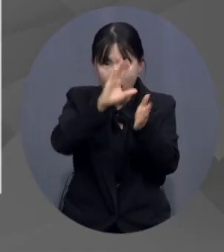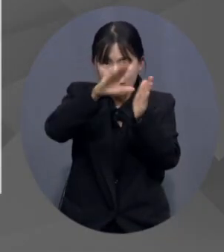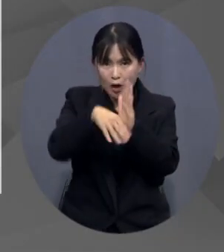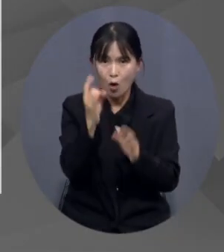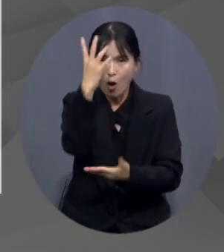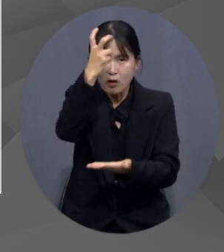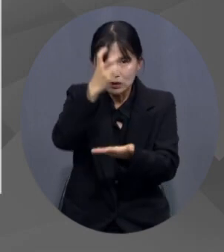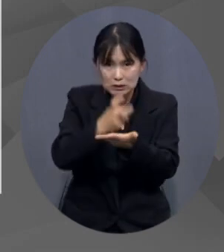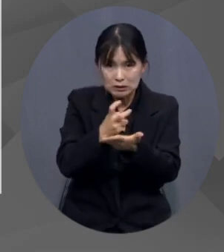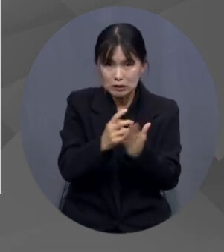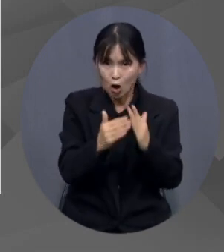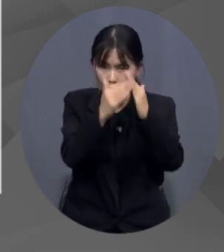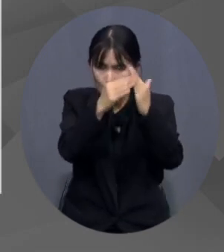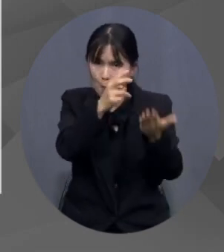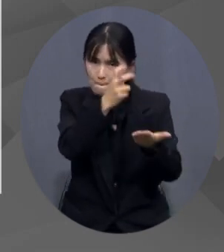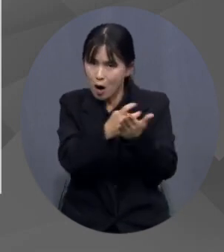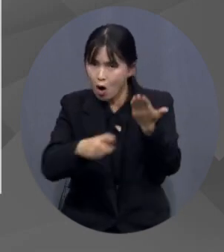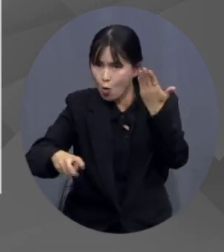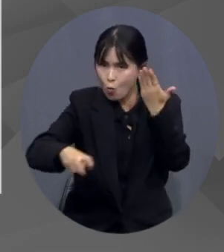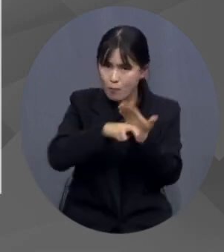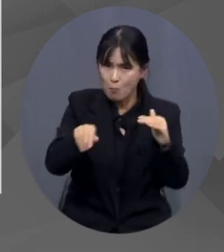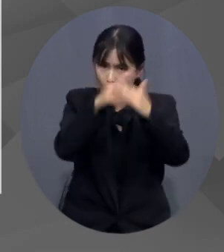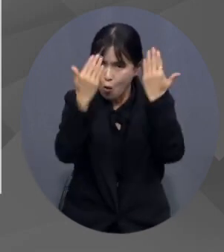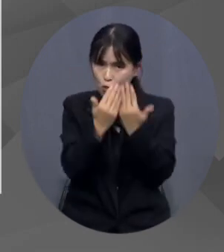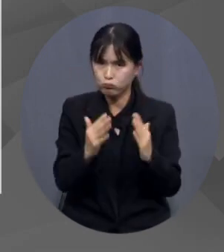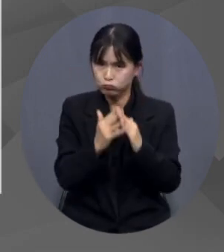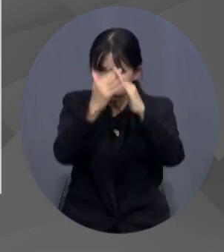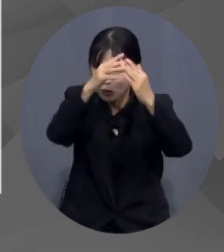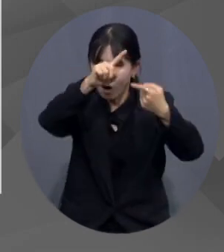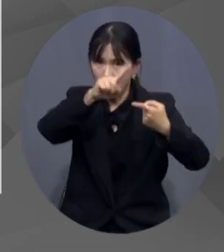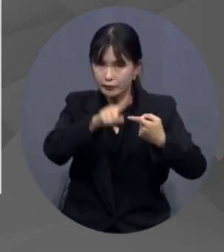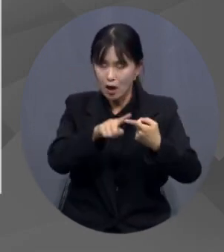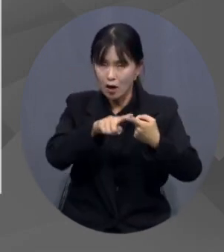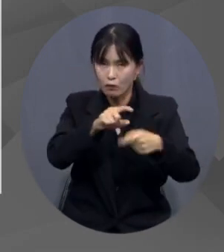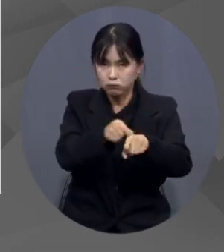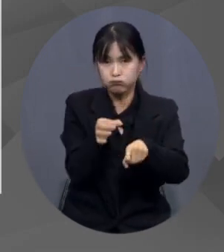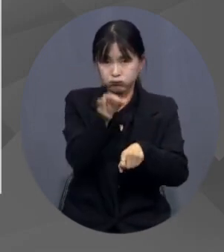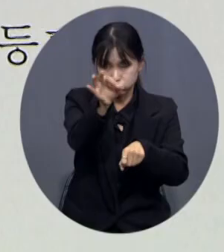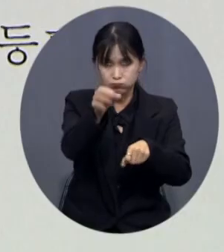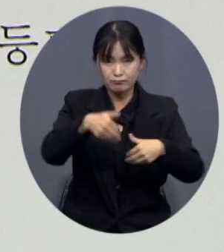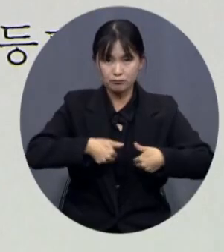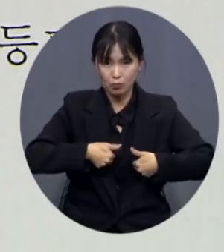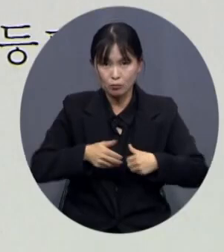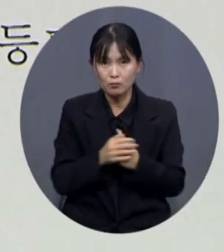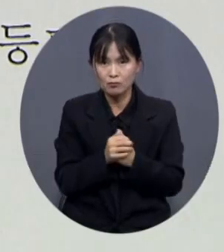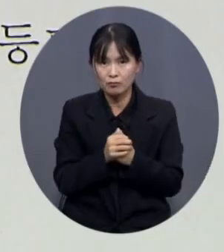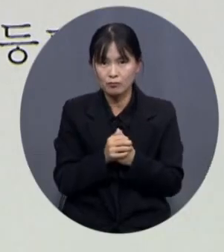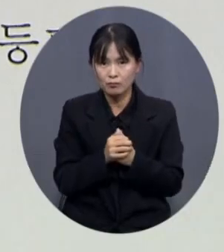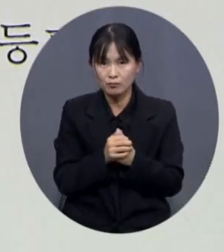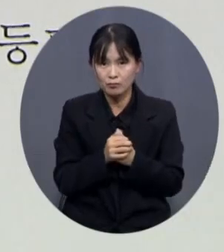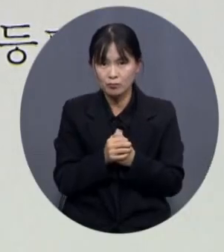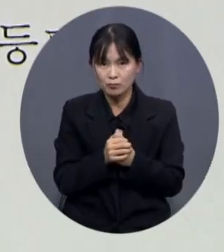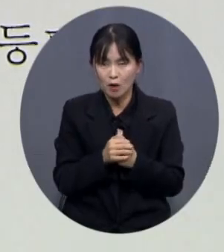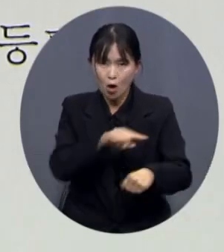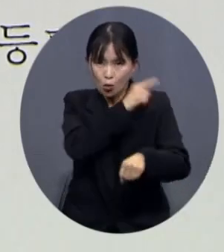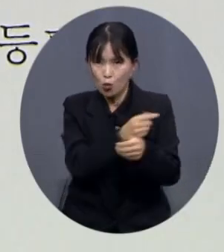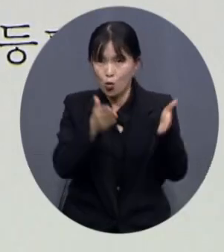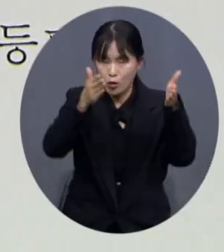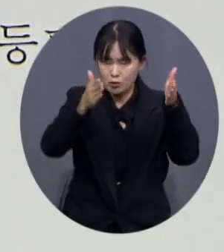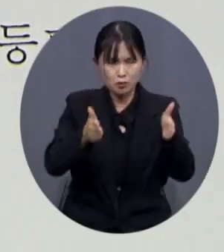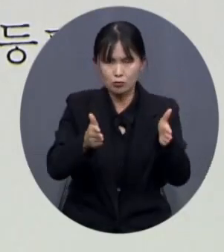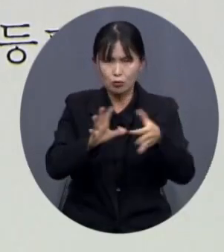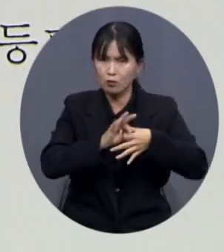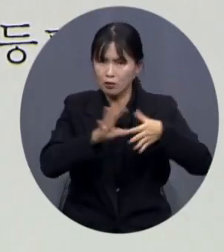원칙적으로 건축법령을 위반한 모든 건축물에 대해 부과하도록 하고 있습니다 여기에 공소시효는 고려